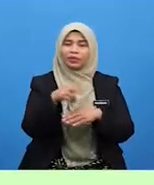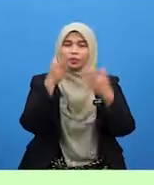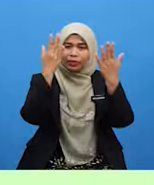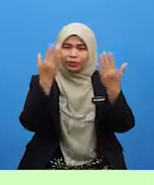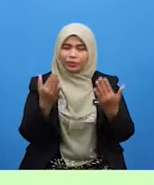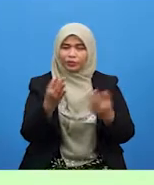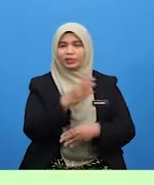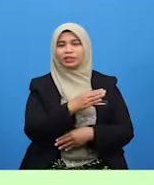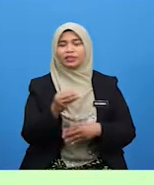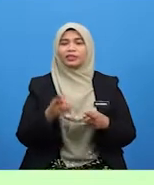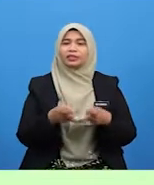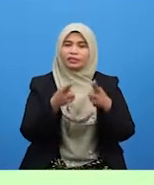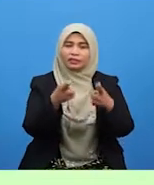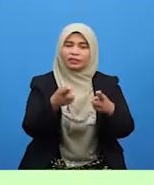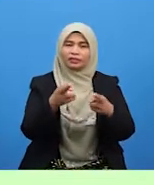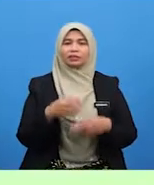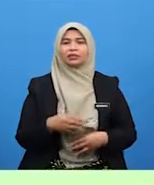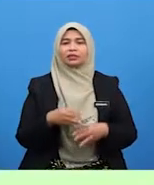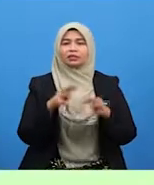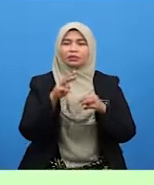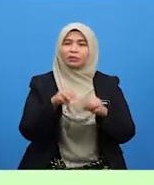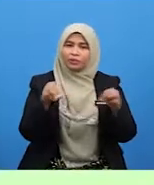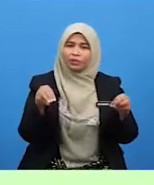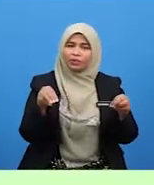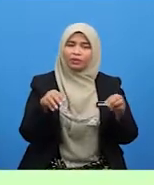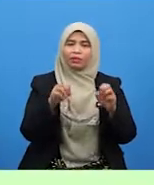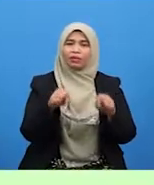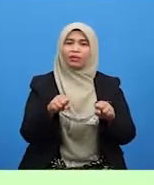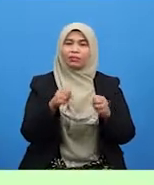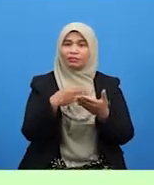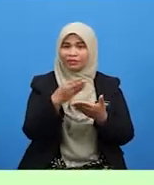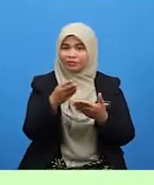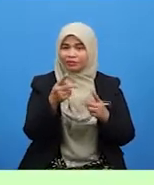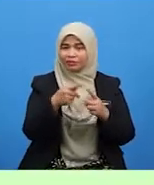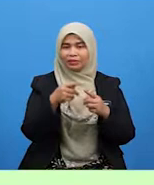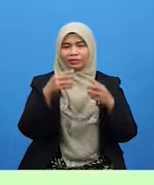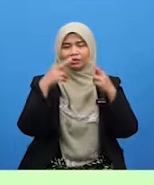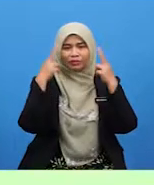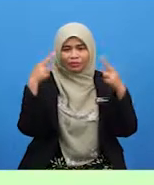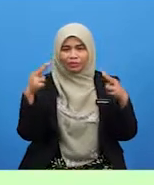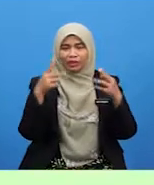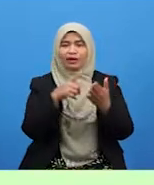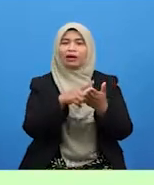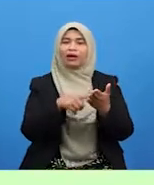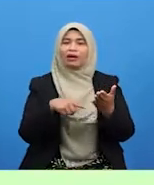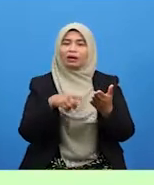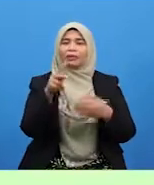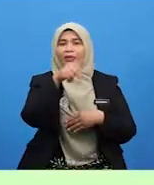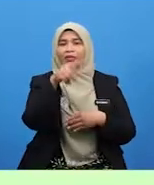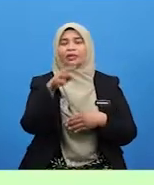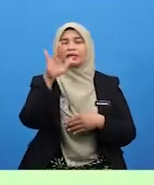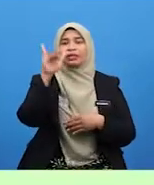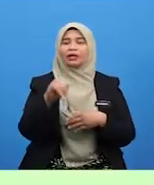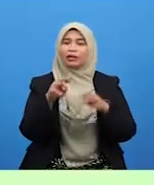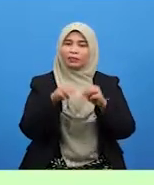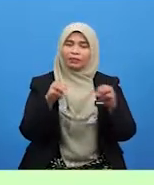dan rezeki. Murid-murid, boleh berikan kepada Ustaz apakah yang